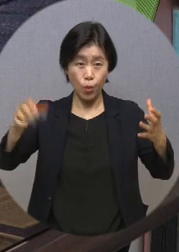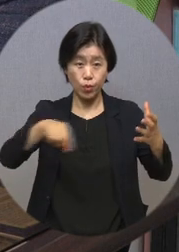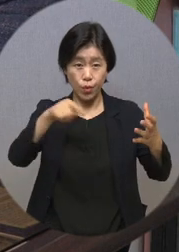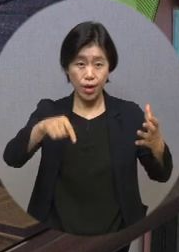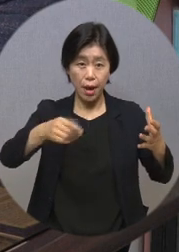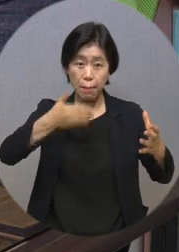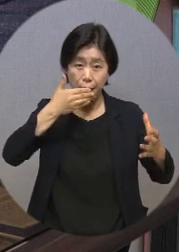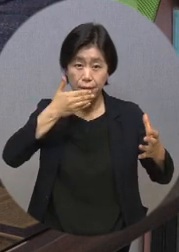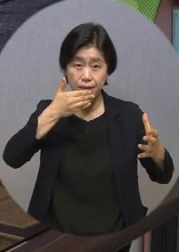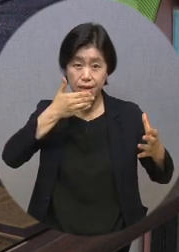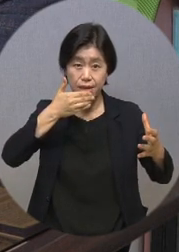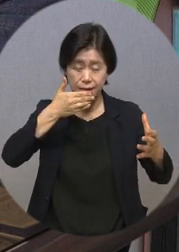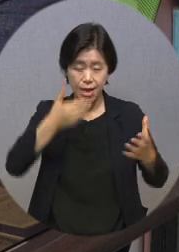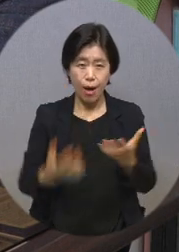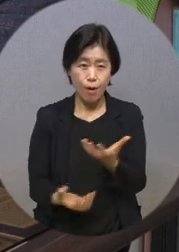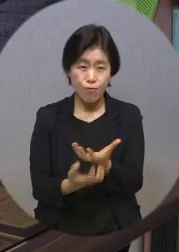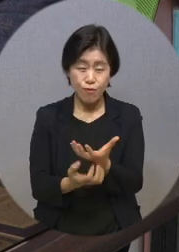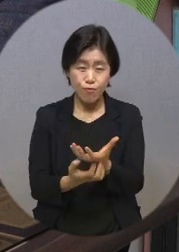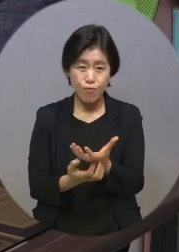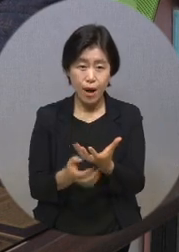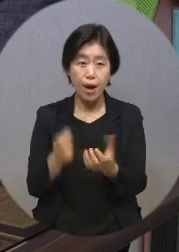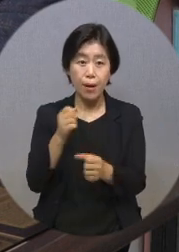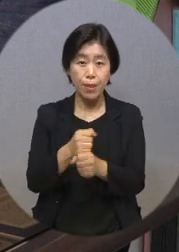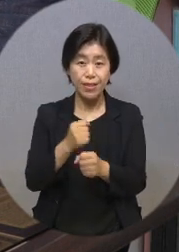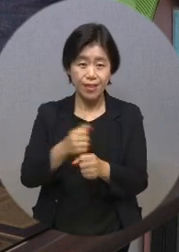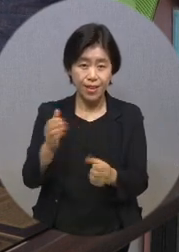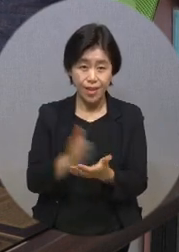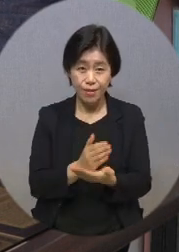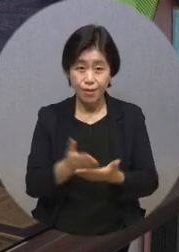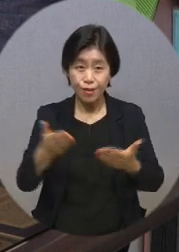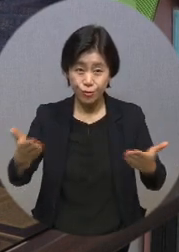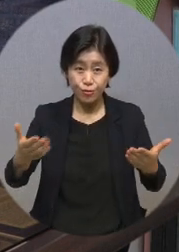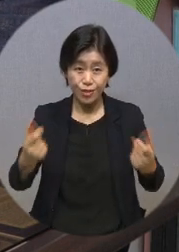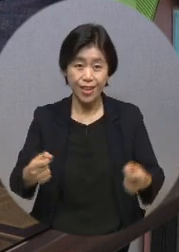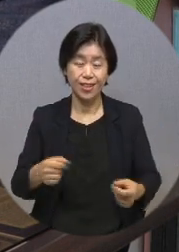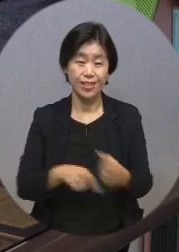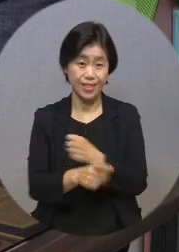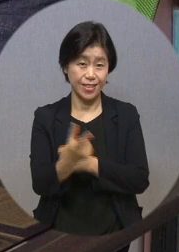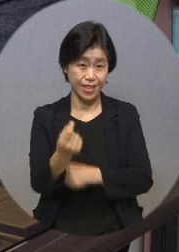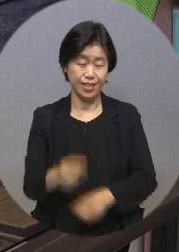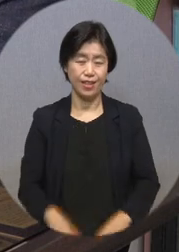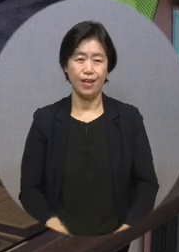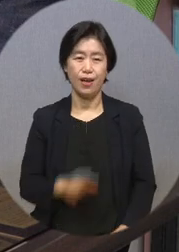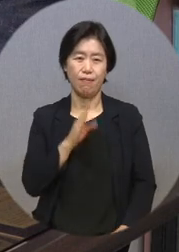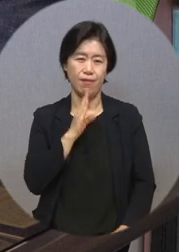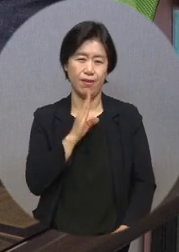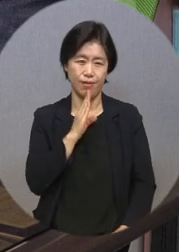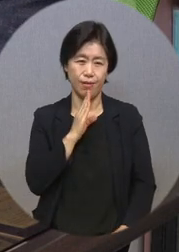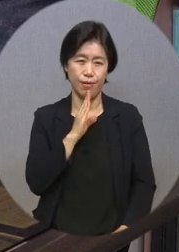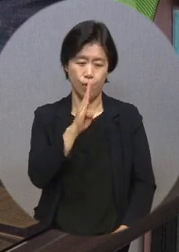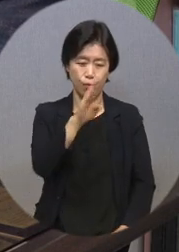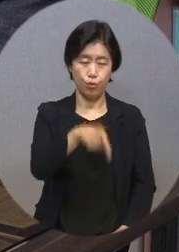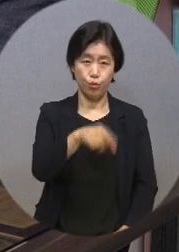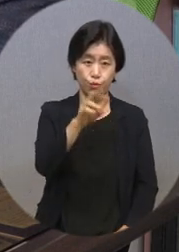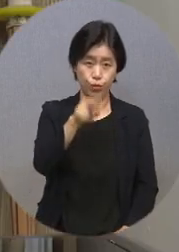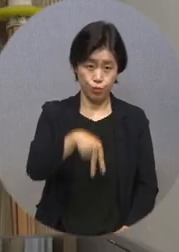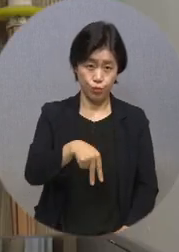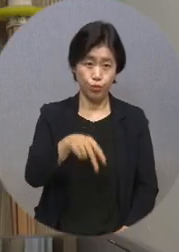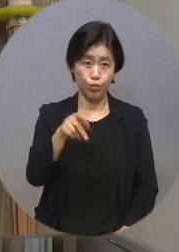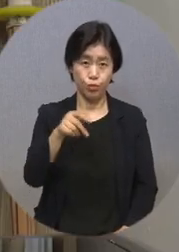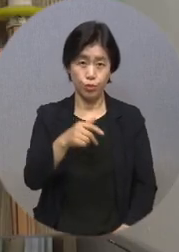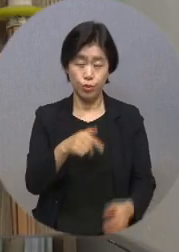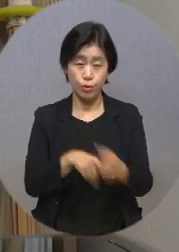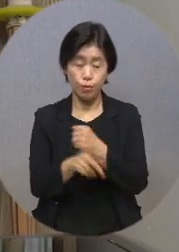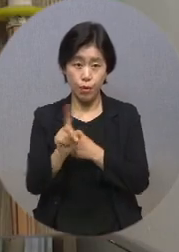지어서 네네. 나눠준다 이렇게 해석해도 되는 그렇죠. 겁니까? 그렇죠. 부유라는 이름이 큰 쇠가마솥이라는 뜻이기 네, 때문에 네, 네. 그 쇠가마솥에 많은